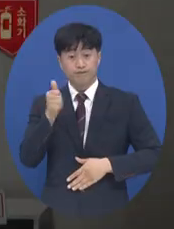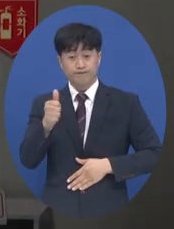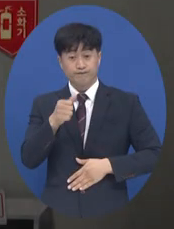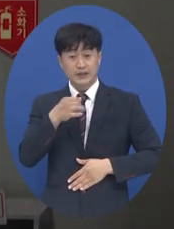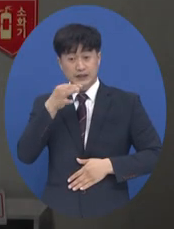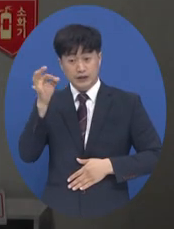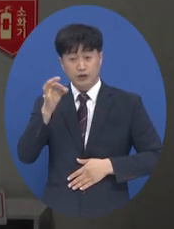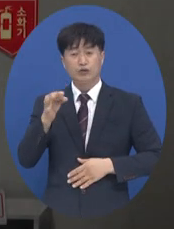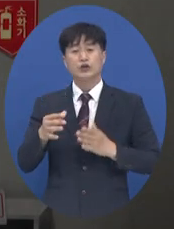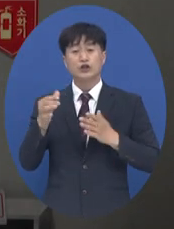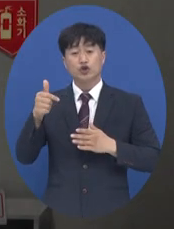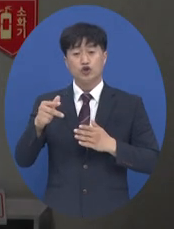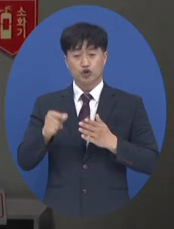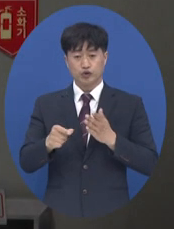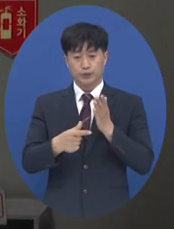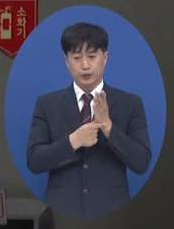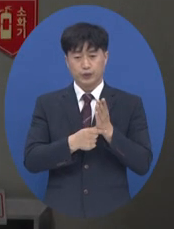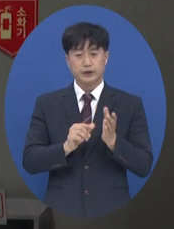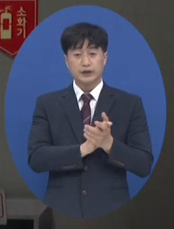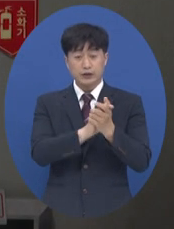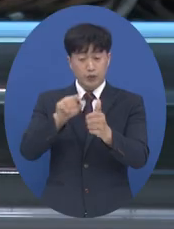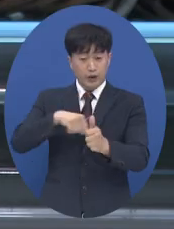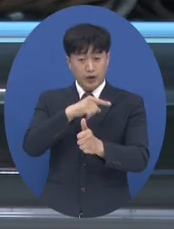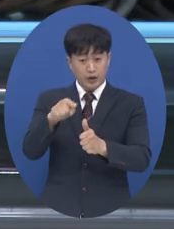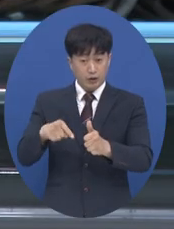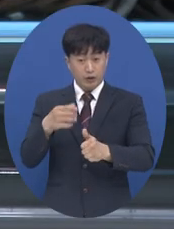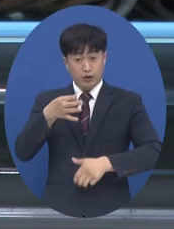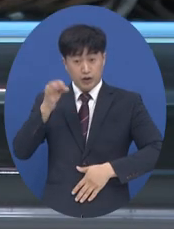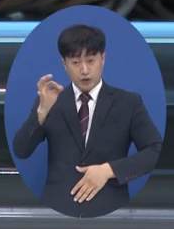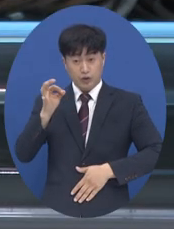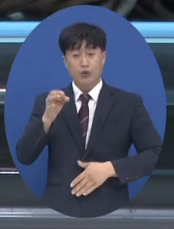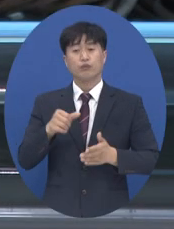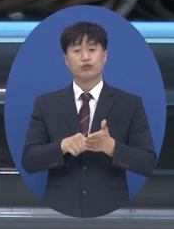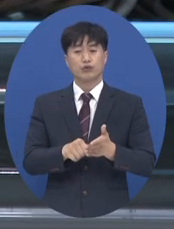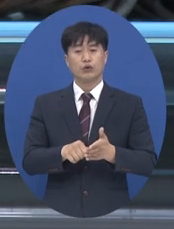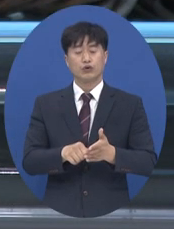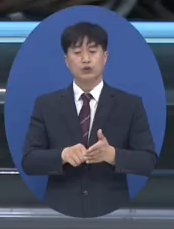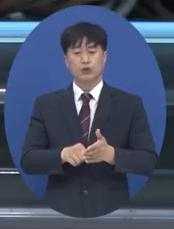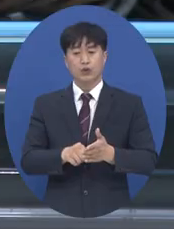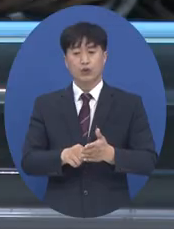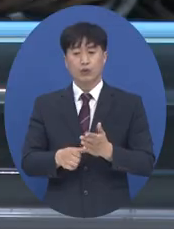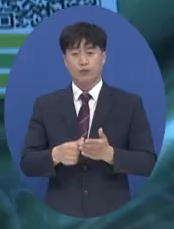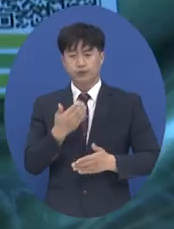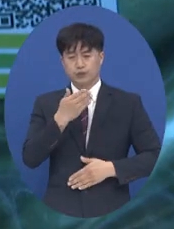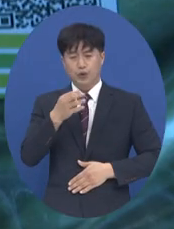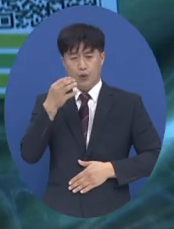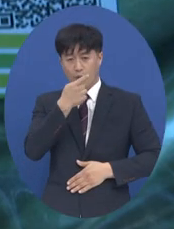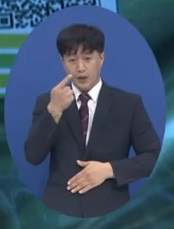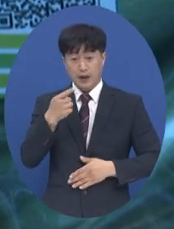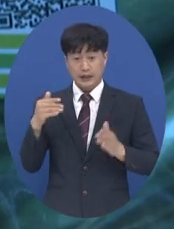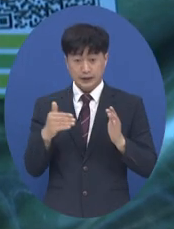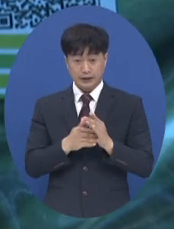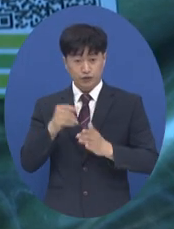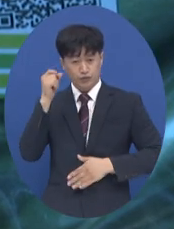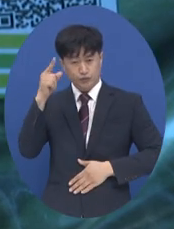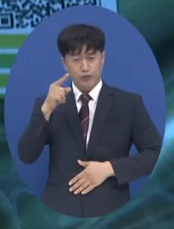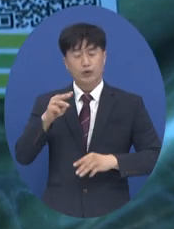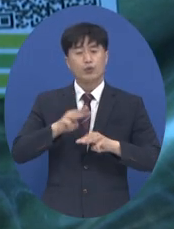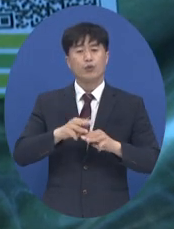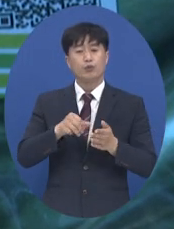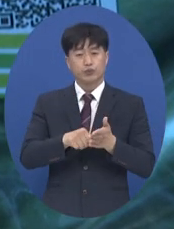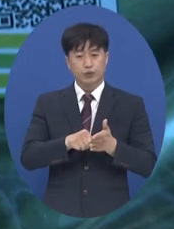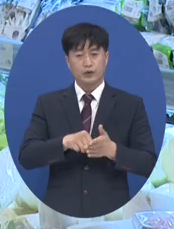인증한 지마크 제품, 친환경, GAP 인증 상품 등 품질이 검증된 경기 지역 우수